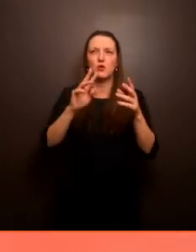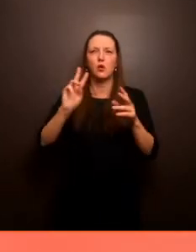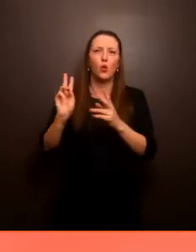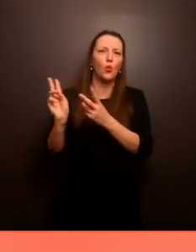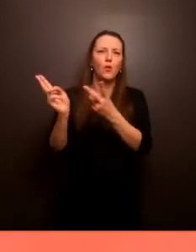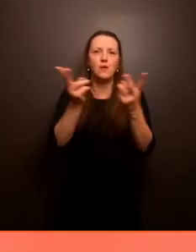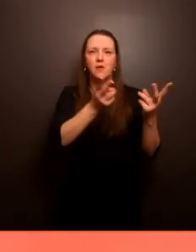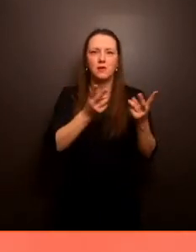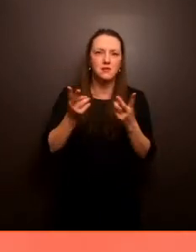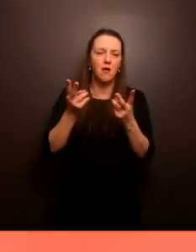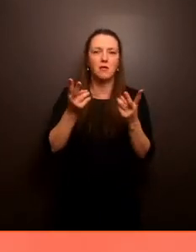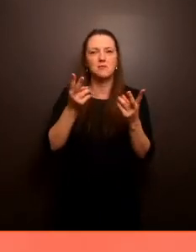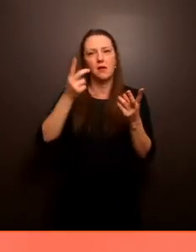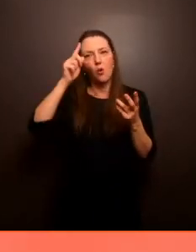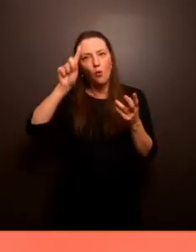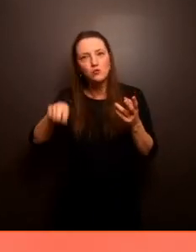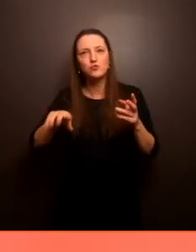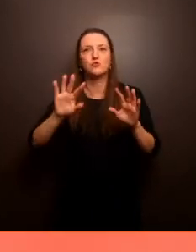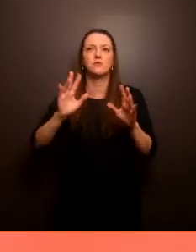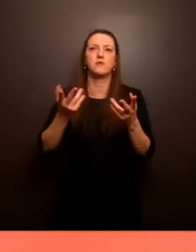universaalseid oskusi